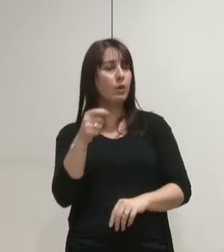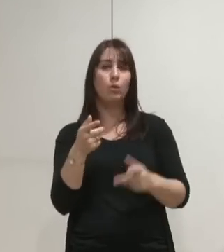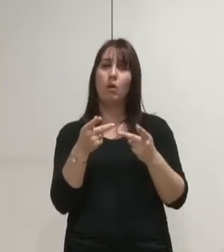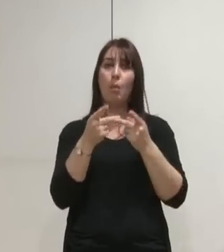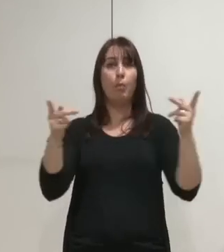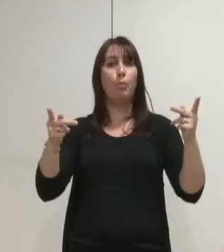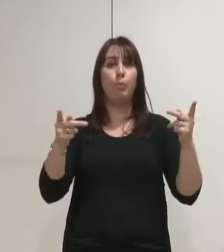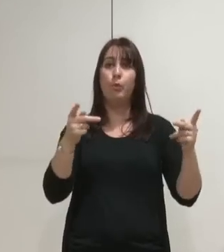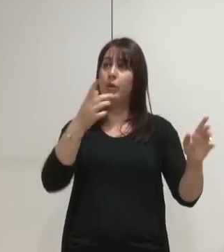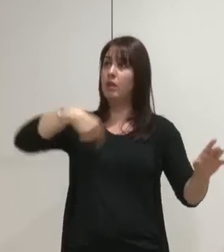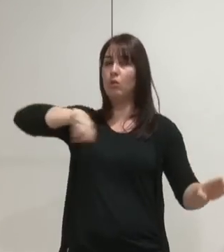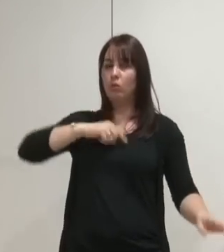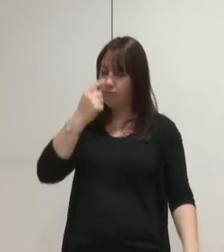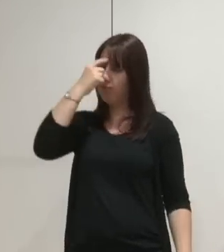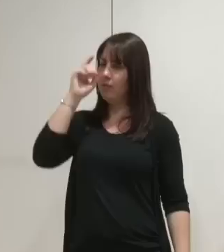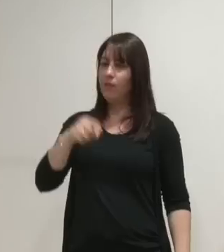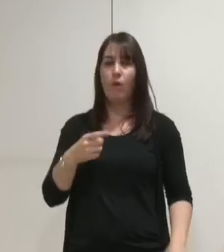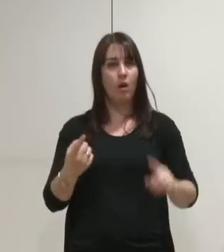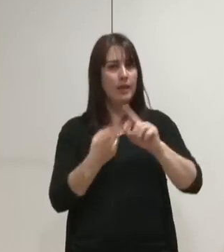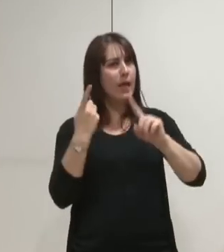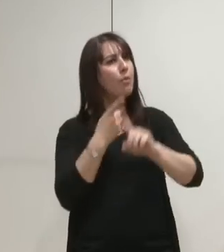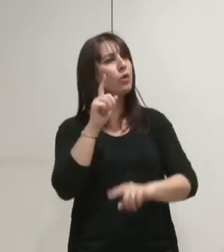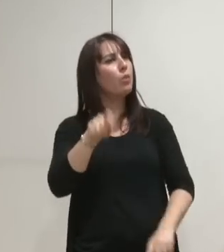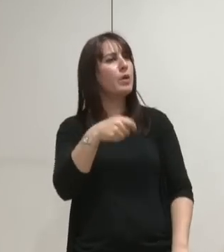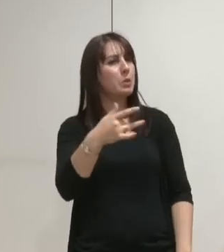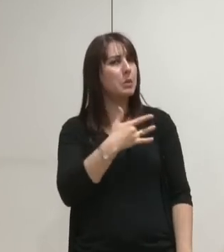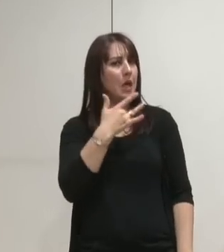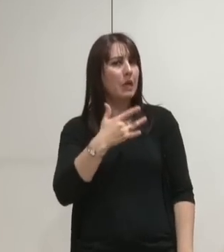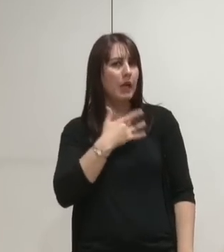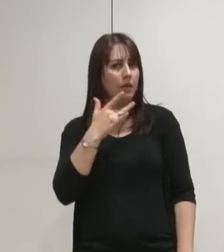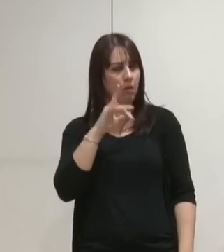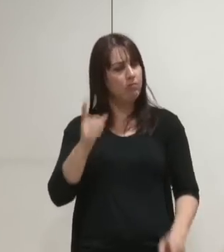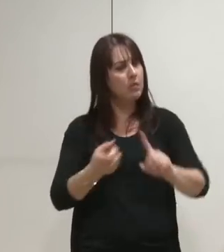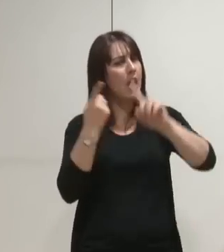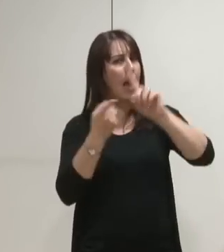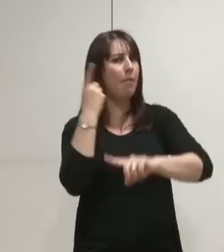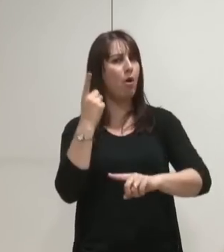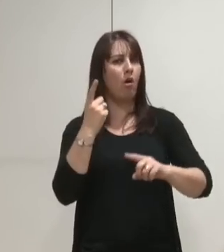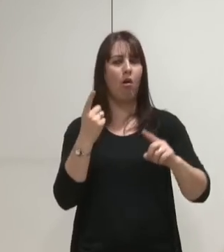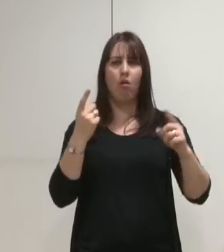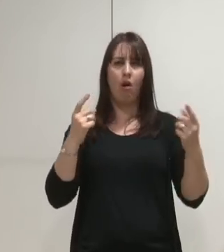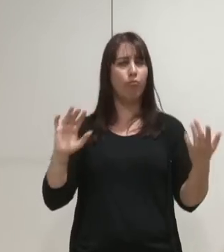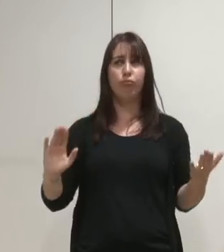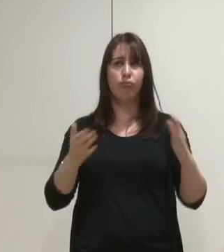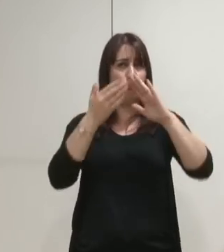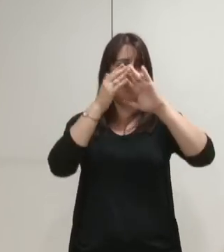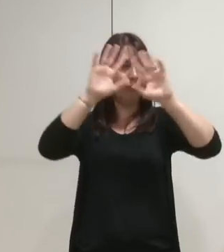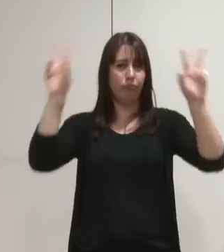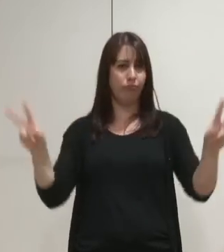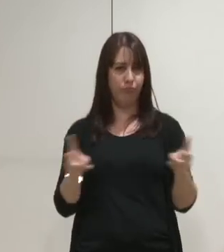question et c'est un prisme qui qui reste pertinent à tous les étages sur la question